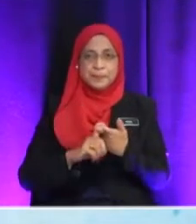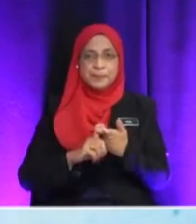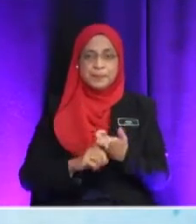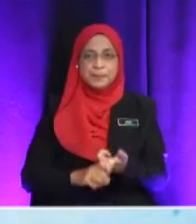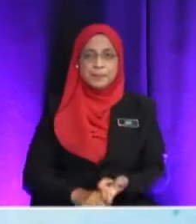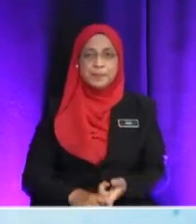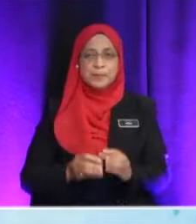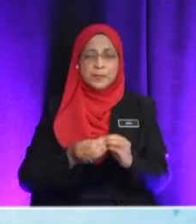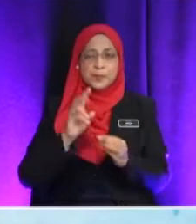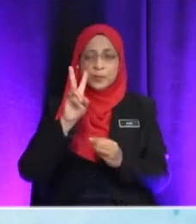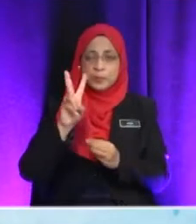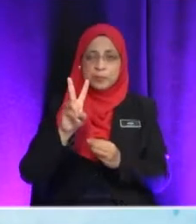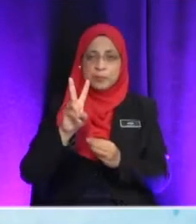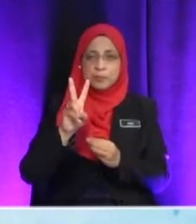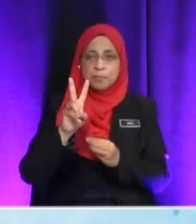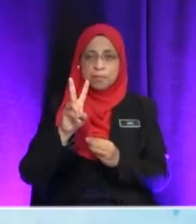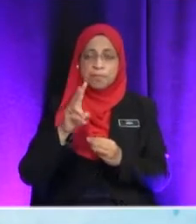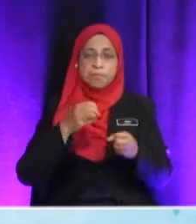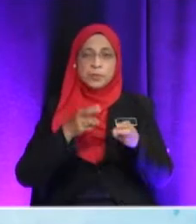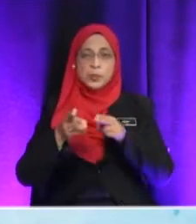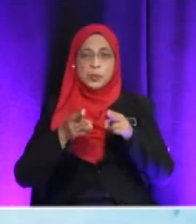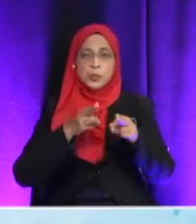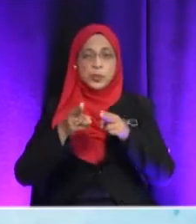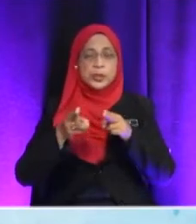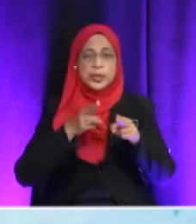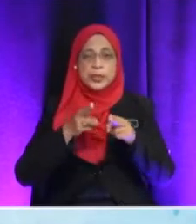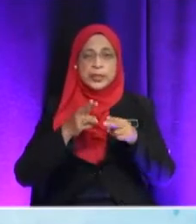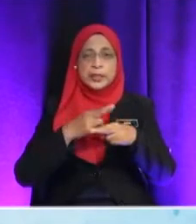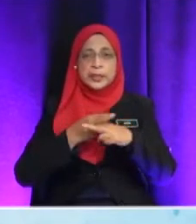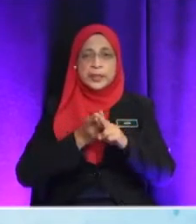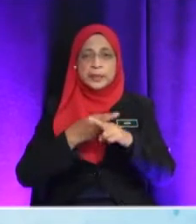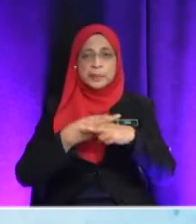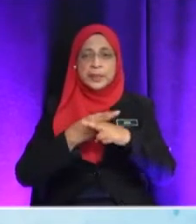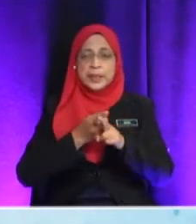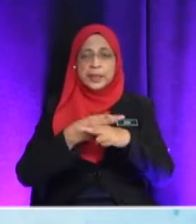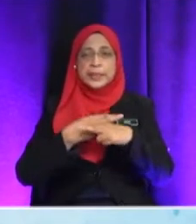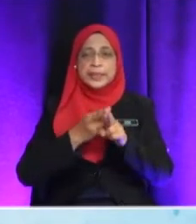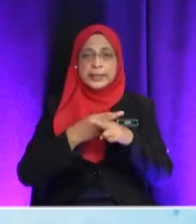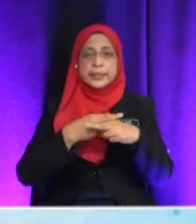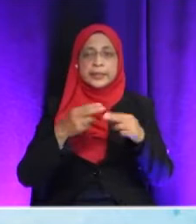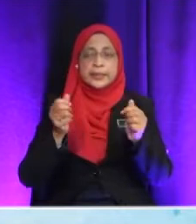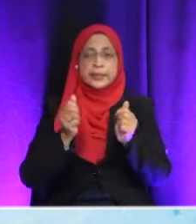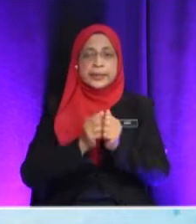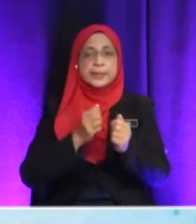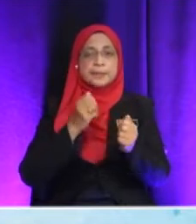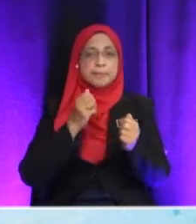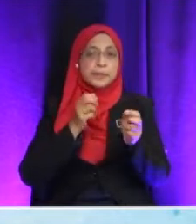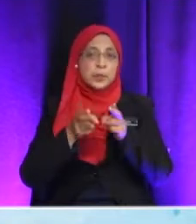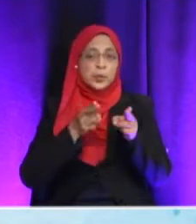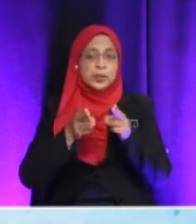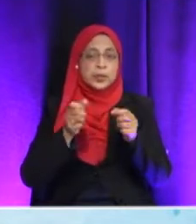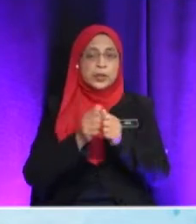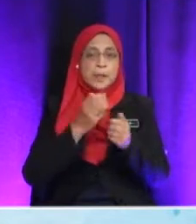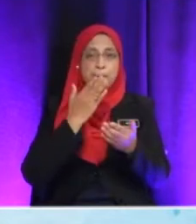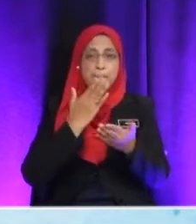Hai Presiden yang kedua ialah penyelenggaraan dan baik oleh dicari perancang ah Oke kemudian